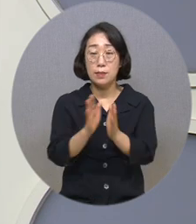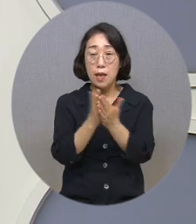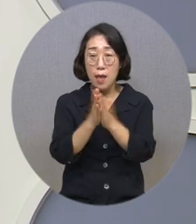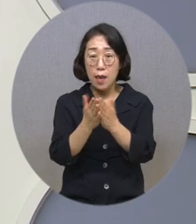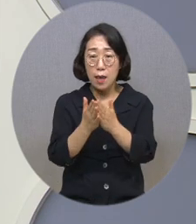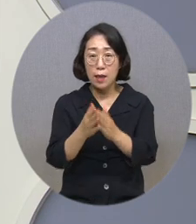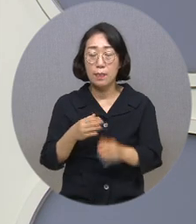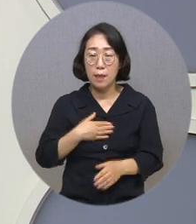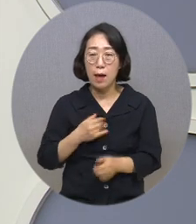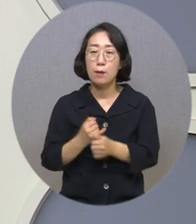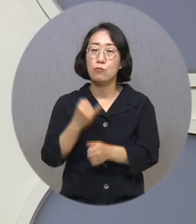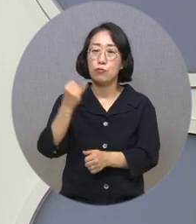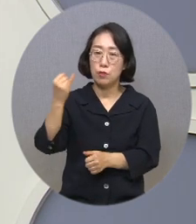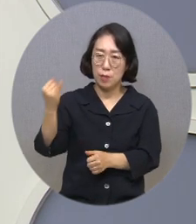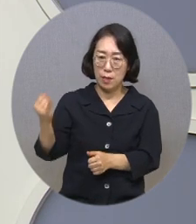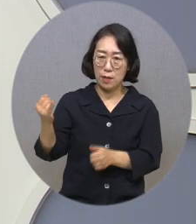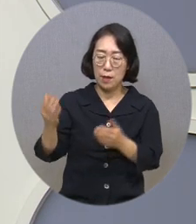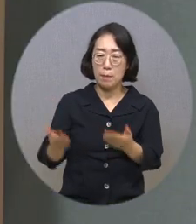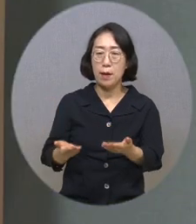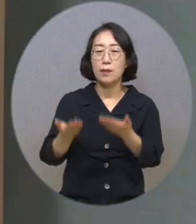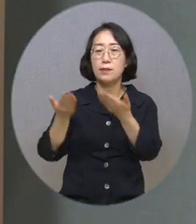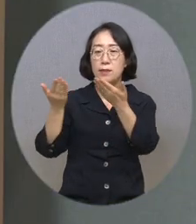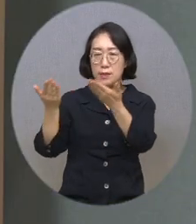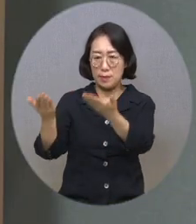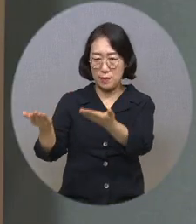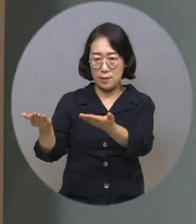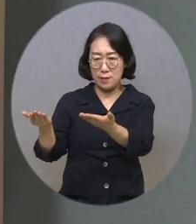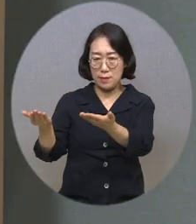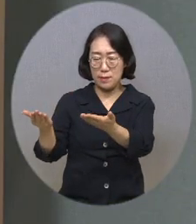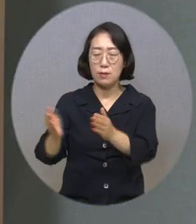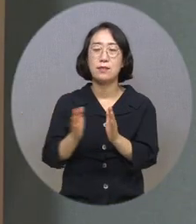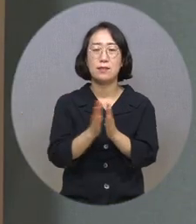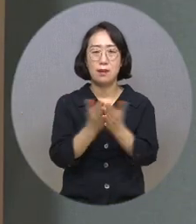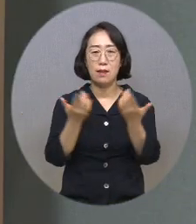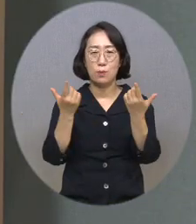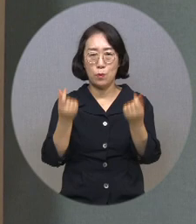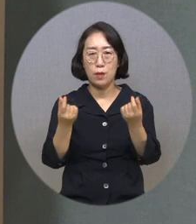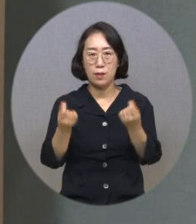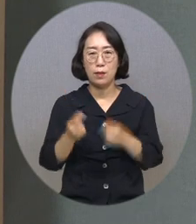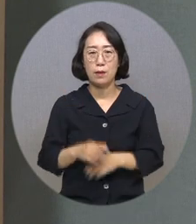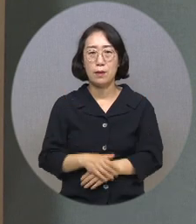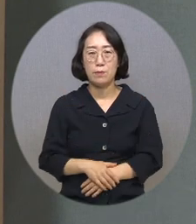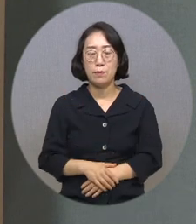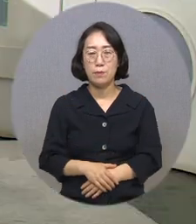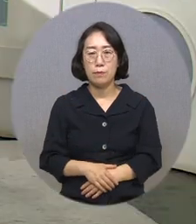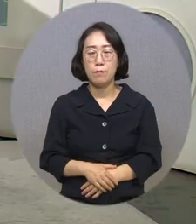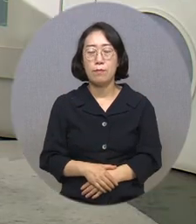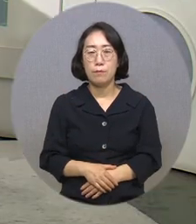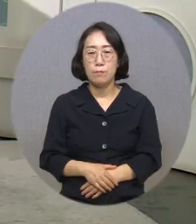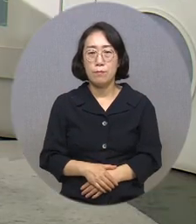보면 저희 집사람한테 바치는 아, 그렇죠. 어떻게 보면 지금 생각해 보니까 그렇지. 예. 왜냐면